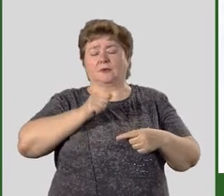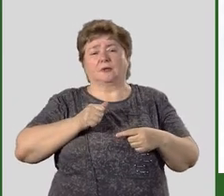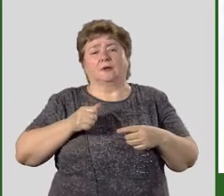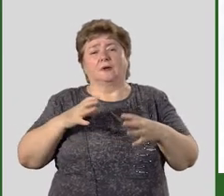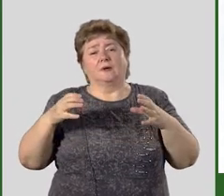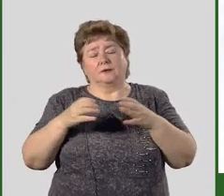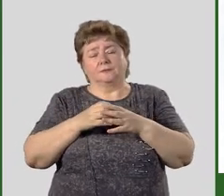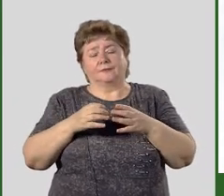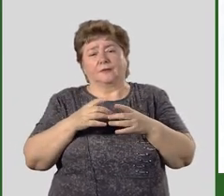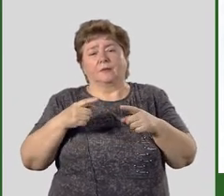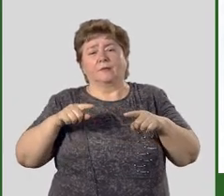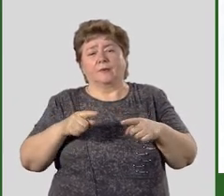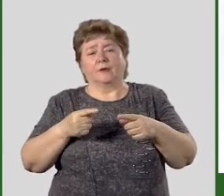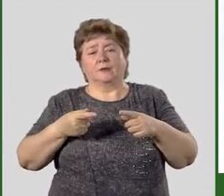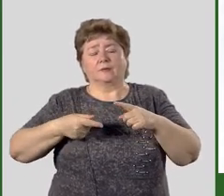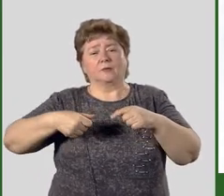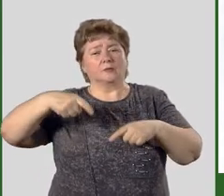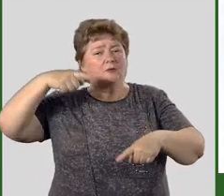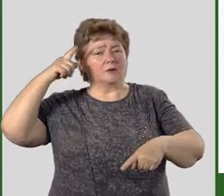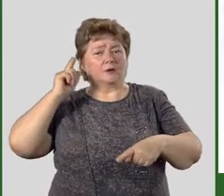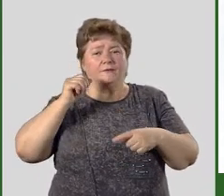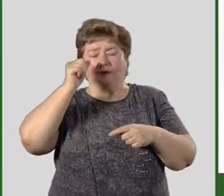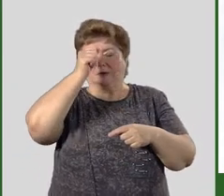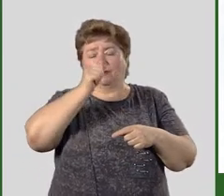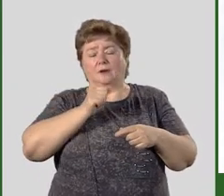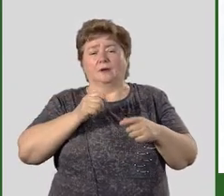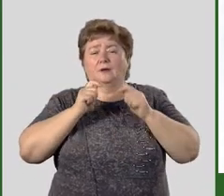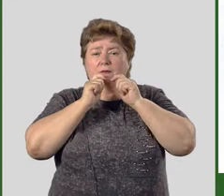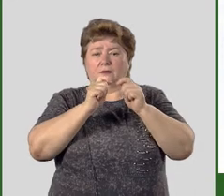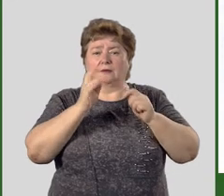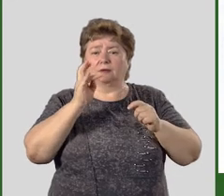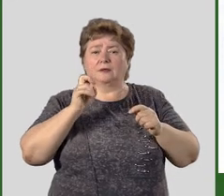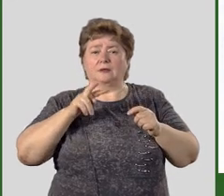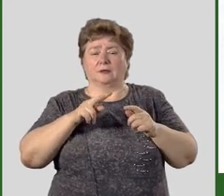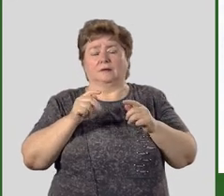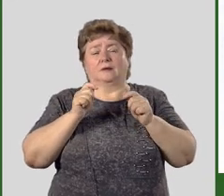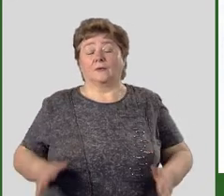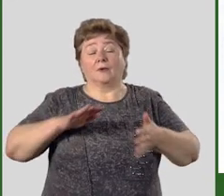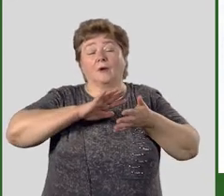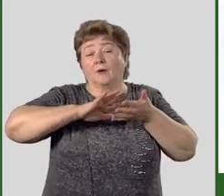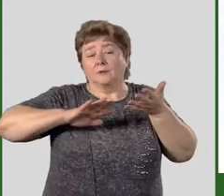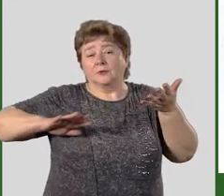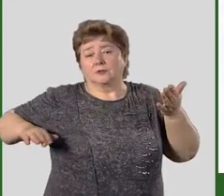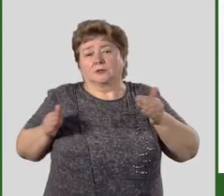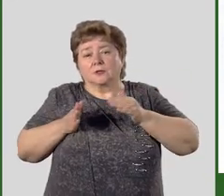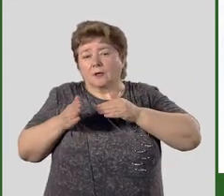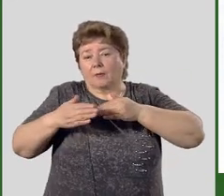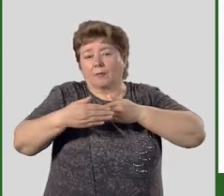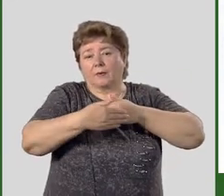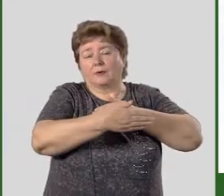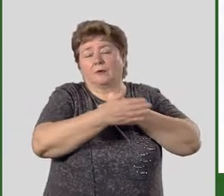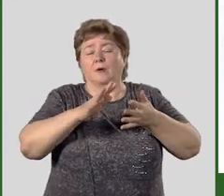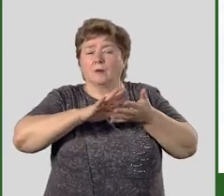цивилизации. Поэтому Древний Египет называли даром Нила. Вдоль берегов Нила